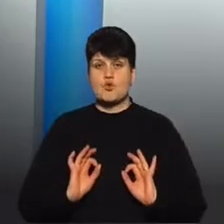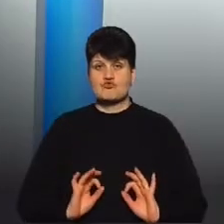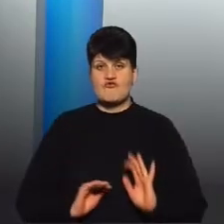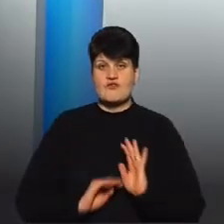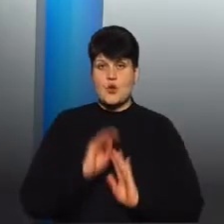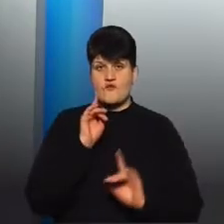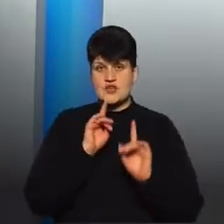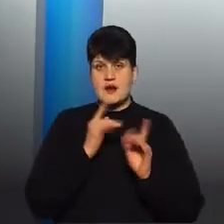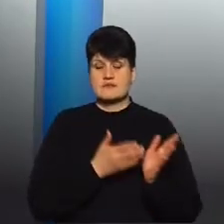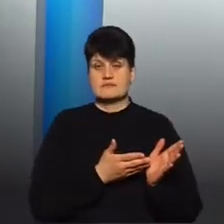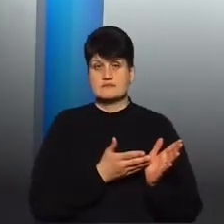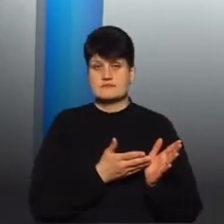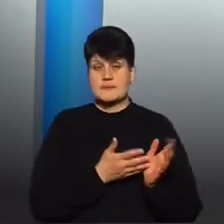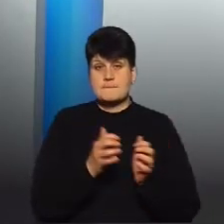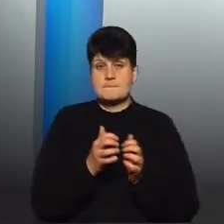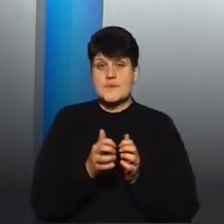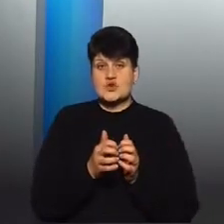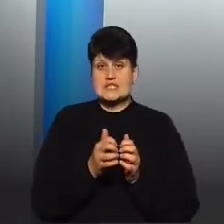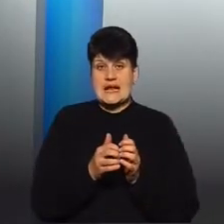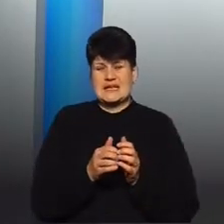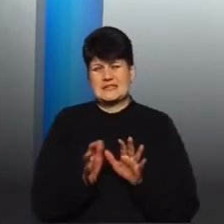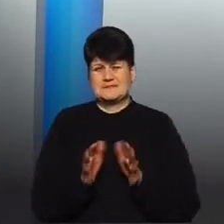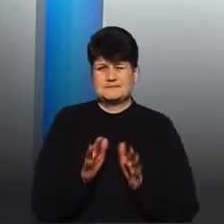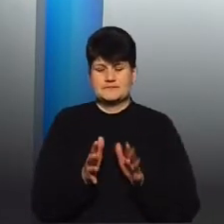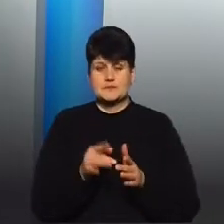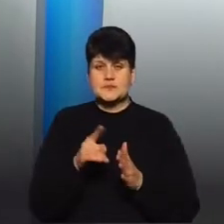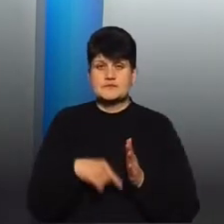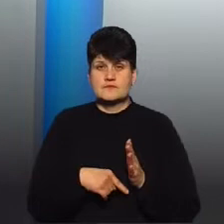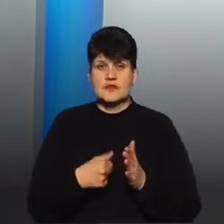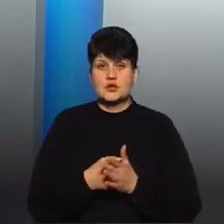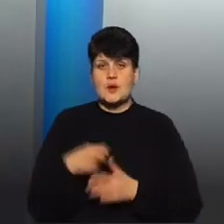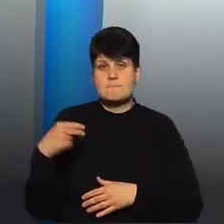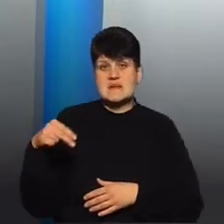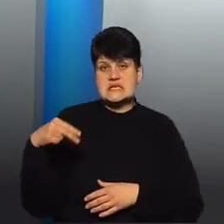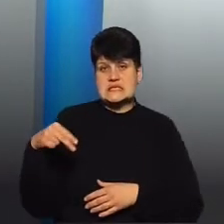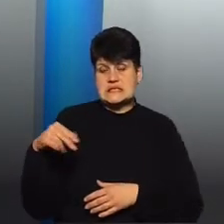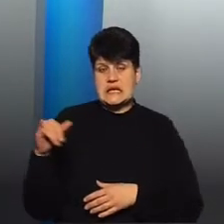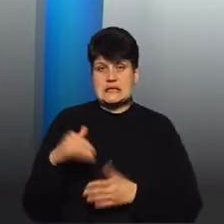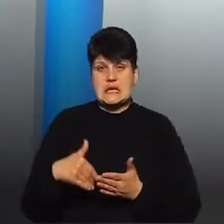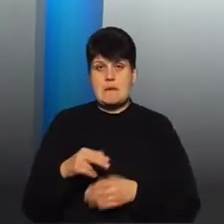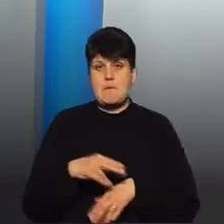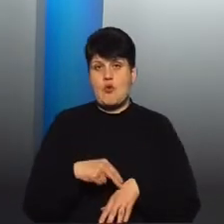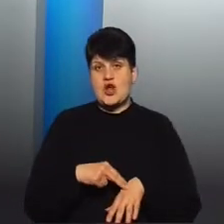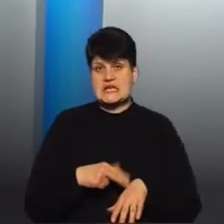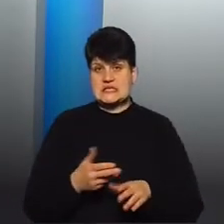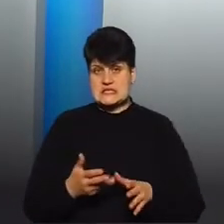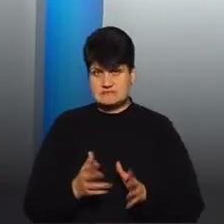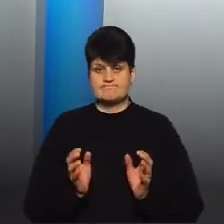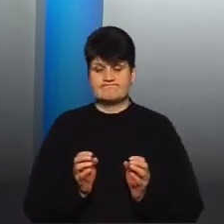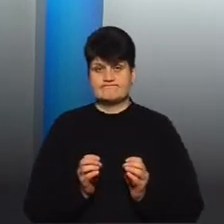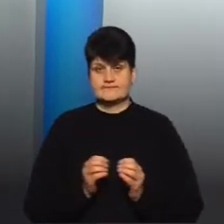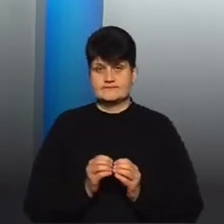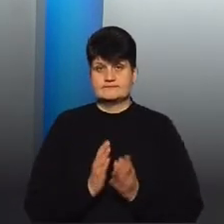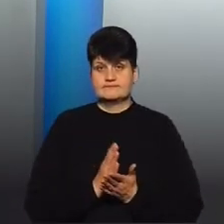Раді. І посередня довіра до президента і до поліції зберігається.